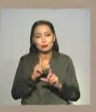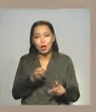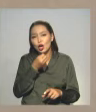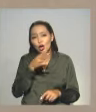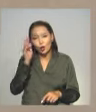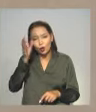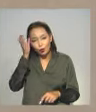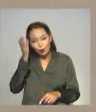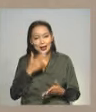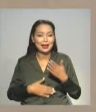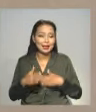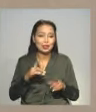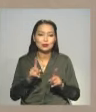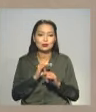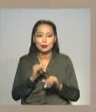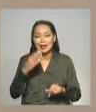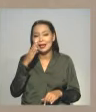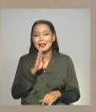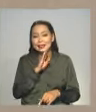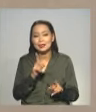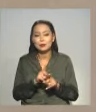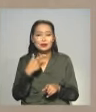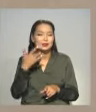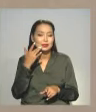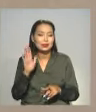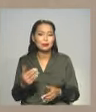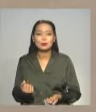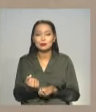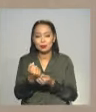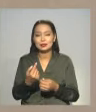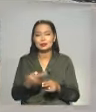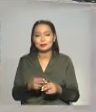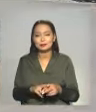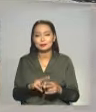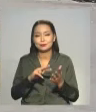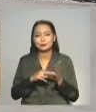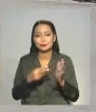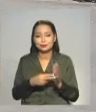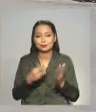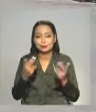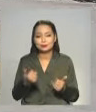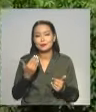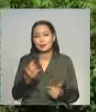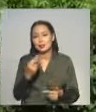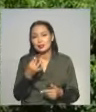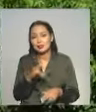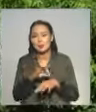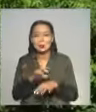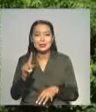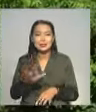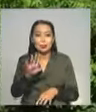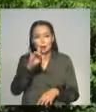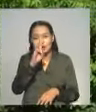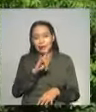образование, радовали родителей. Мы всегда будем поддерживать в рамках данной акции. Аналогичная акция проходит и в Западном